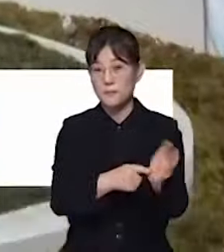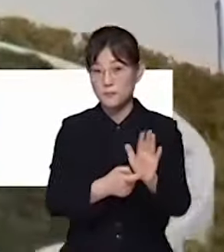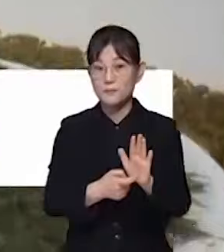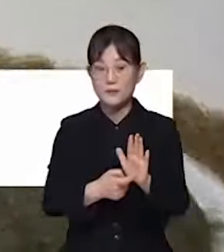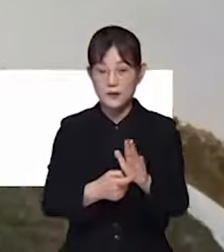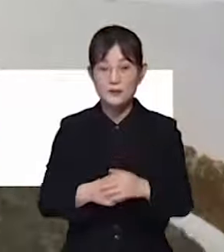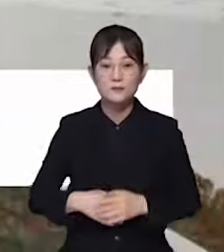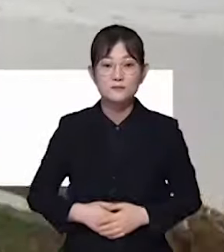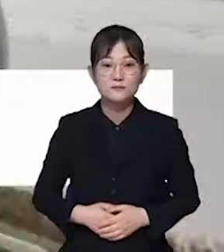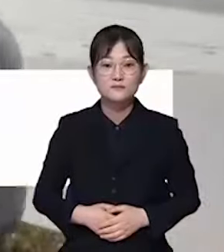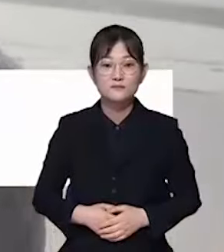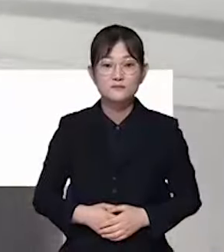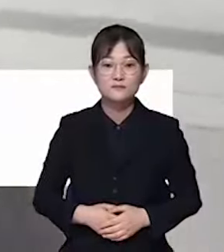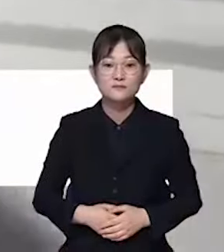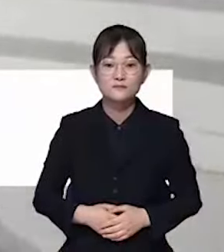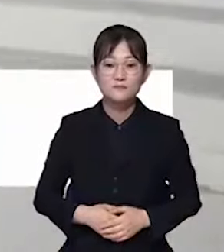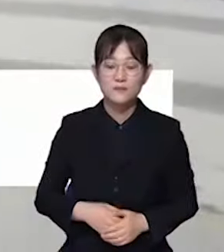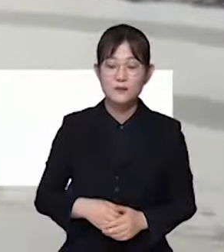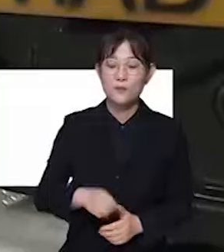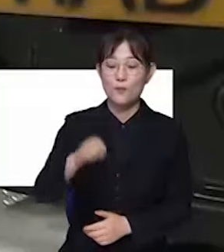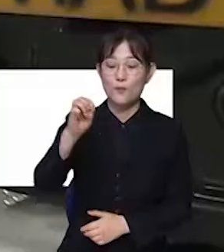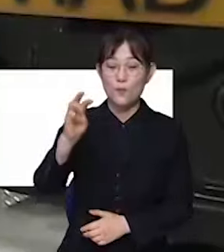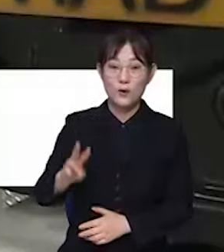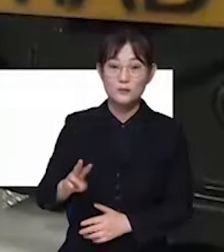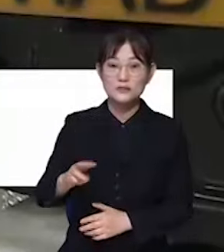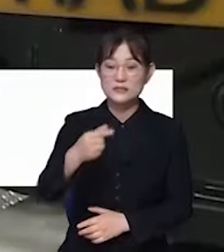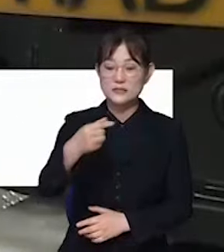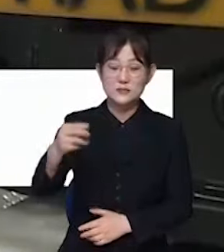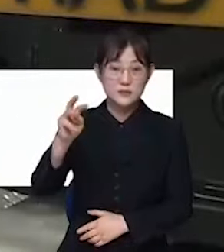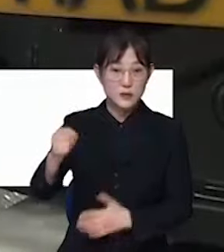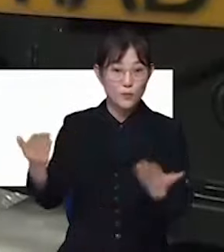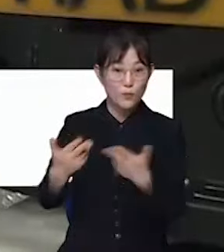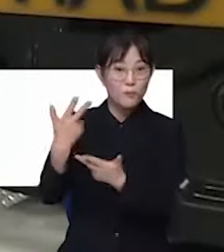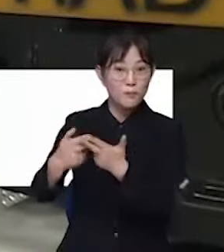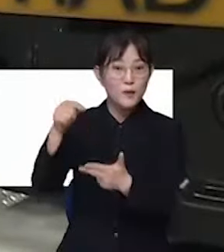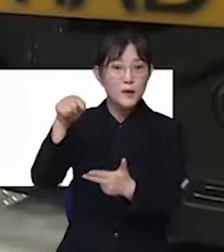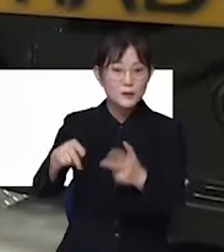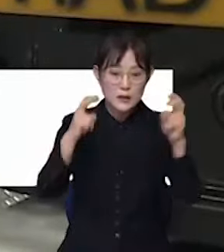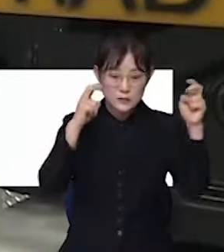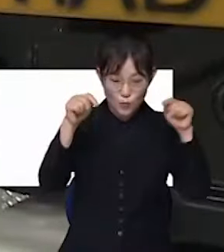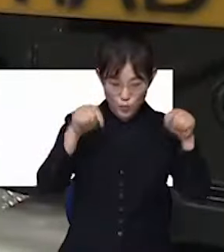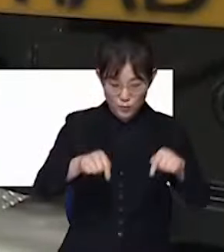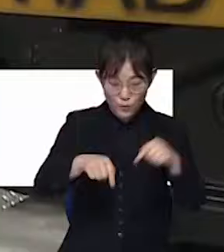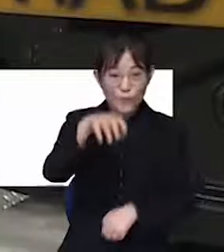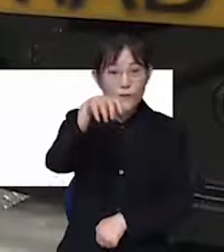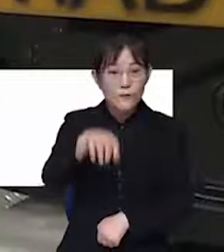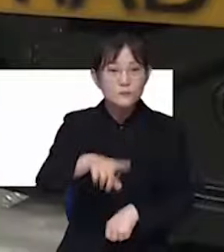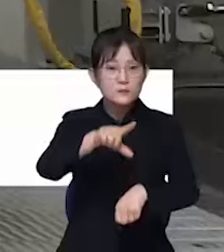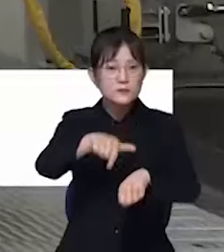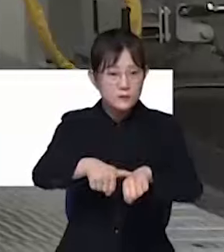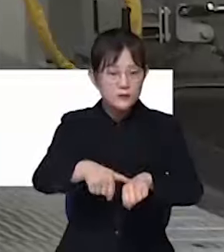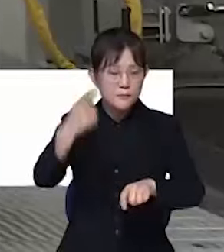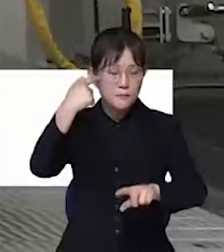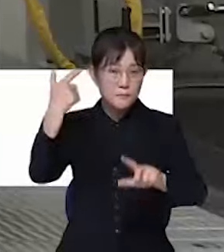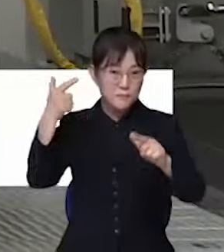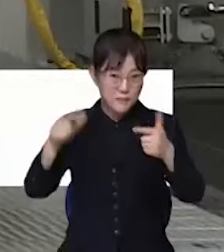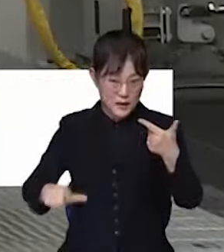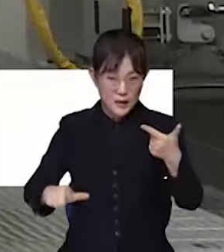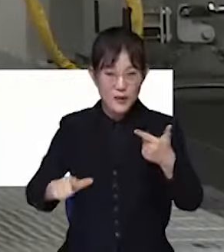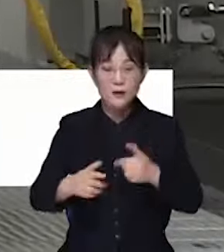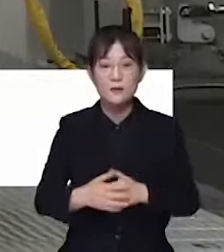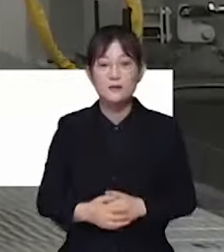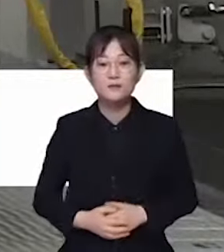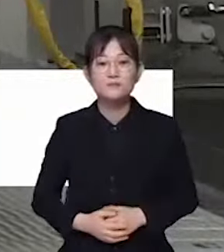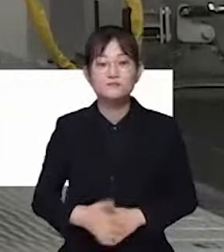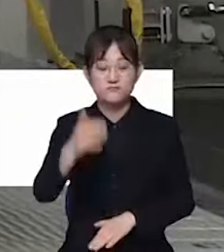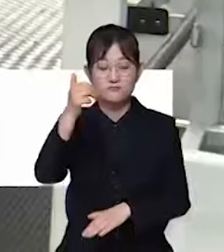냈습니다. 전국 금속노조 광주 전남지부 GGM 지회는 사측과 교섭 장소, 시간을 놓고 이견을 좁히지